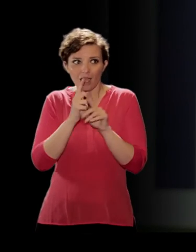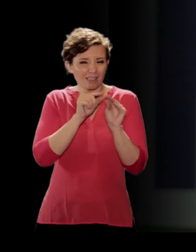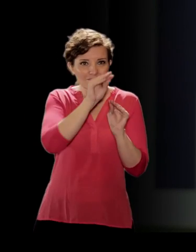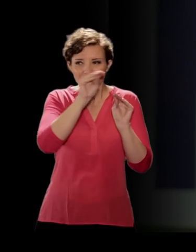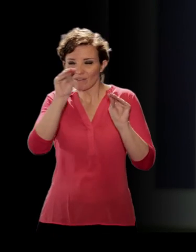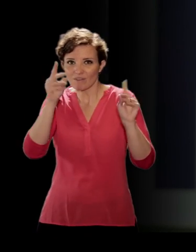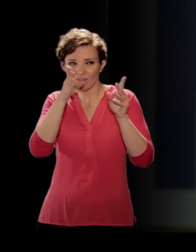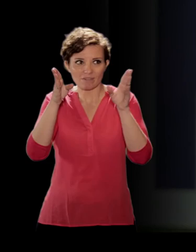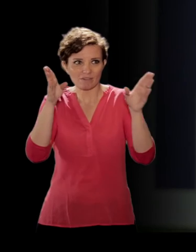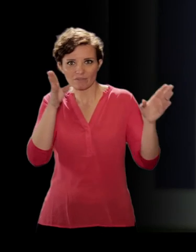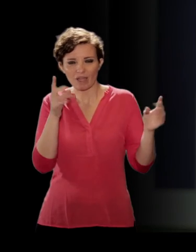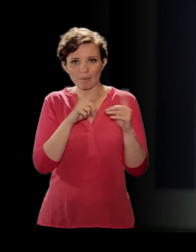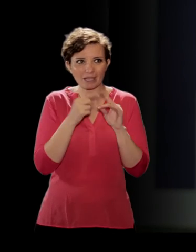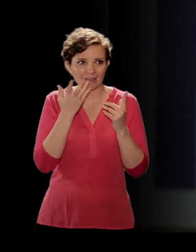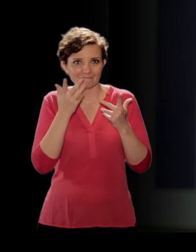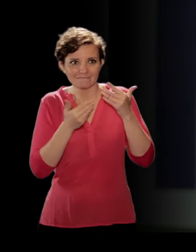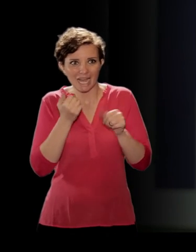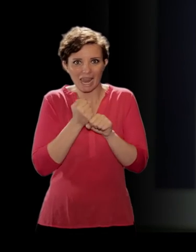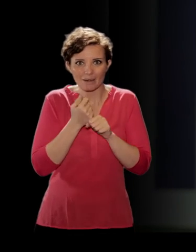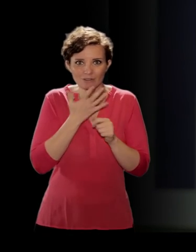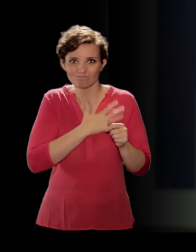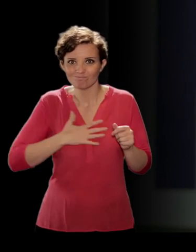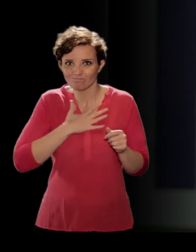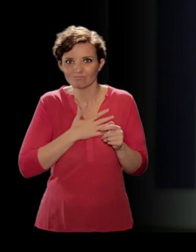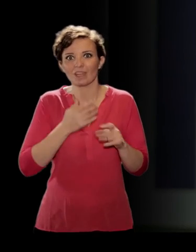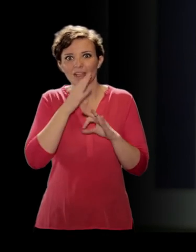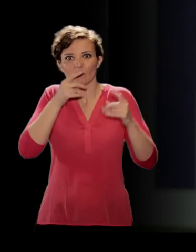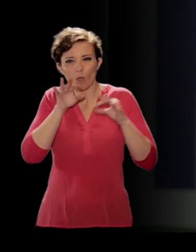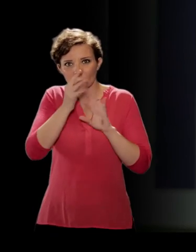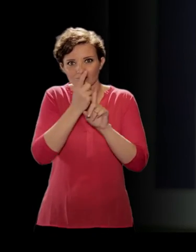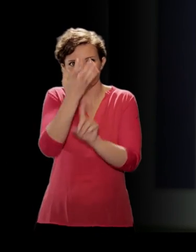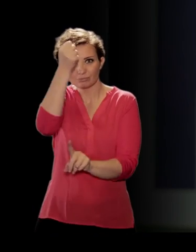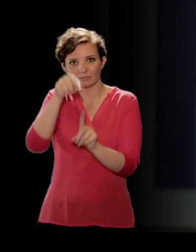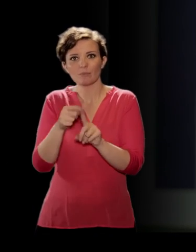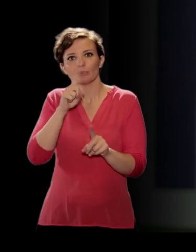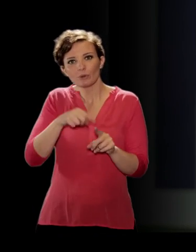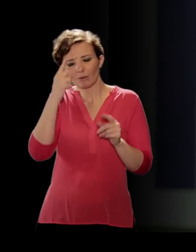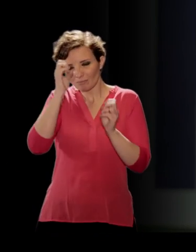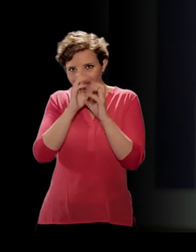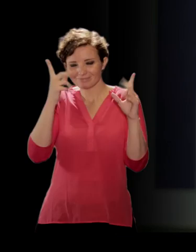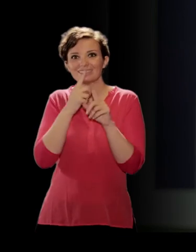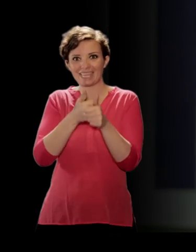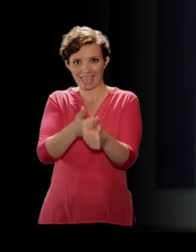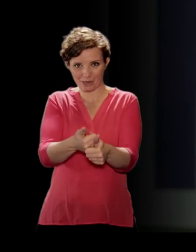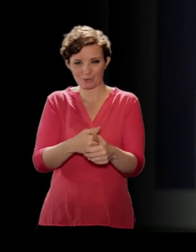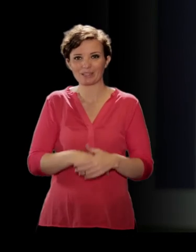di soddisfare le proprie ambizioni e perseguire il proprio futuro e la propria immaginazione.